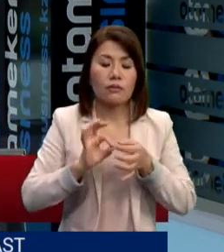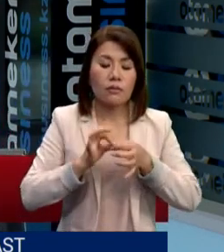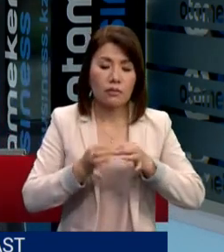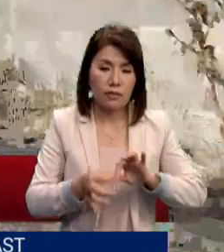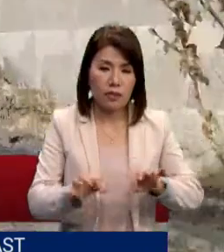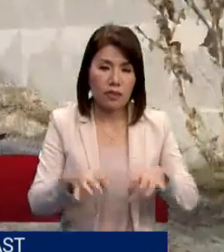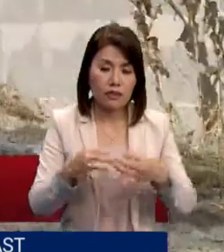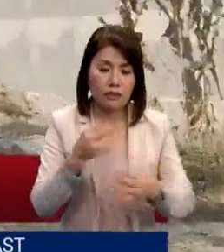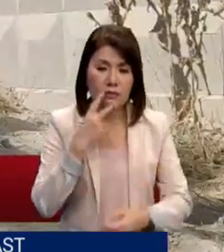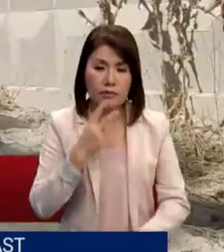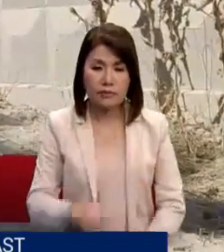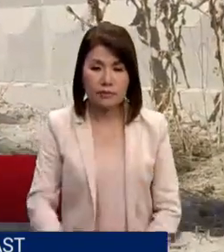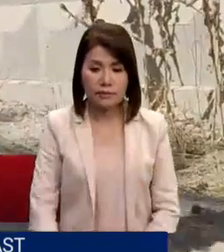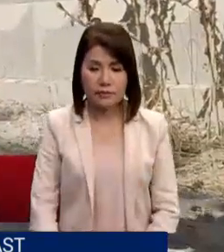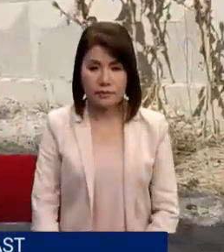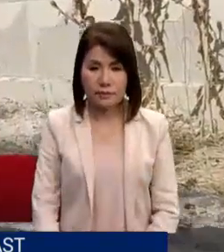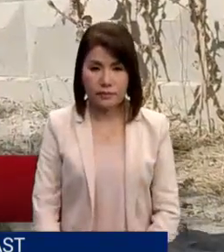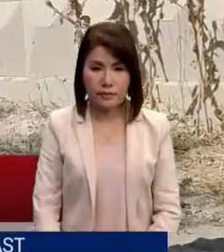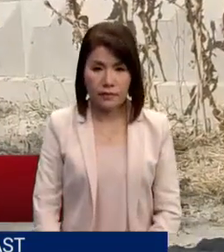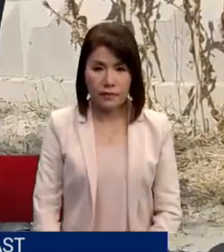айтсын.